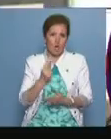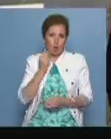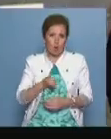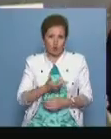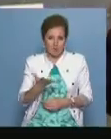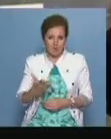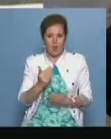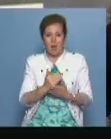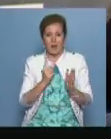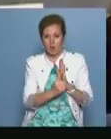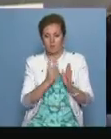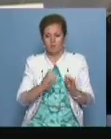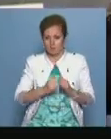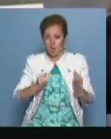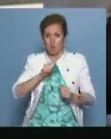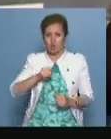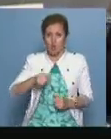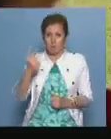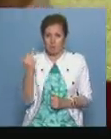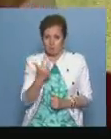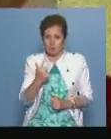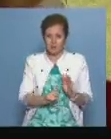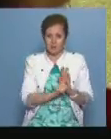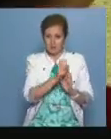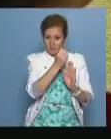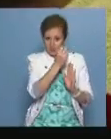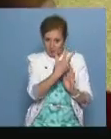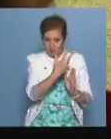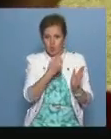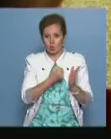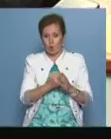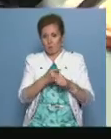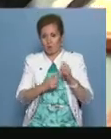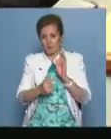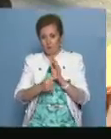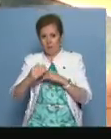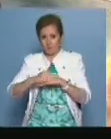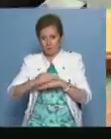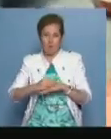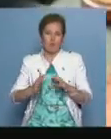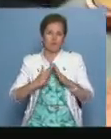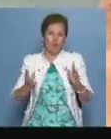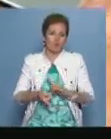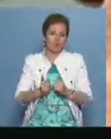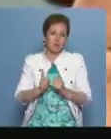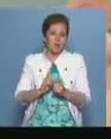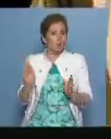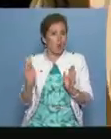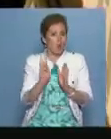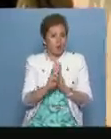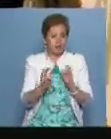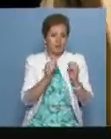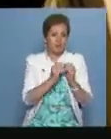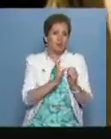вырастет. Трамвай номер 3 будет возить пассажиров с 12 дня до половины 7 вечера. Больше всего изменений в расписании троллейбусов. С 10 утра